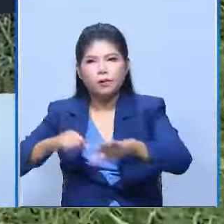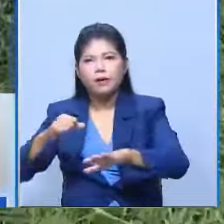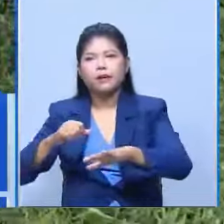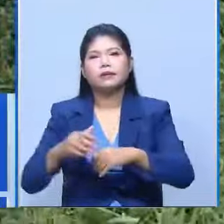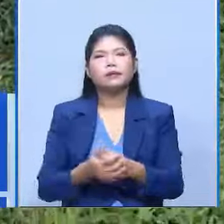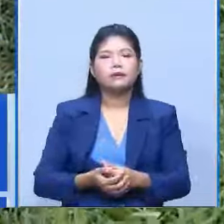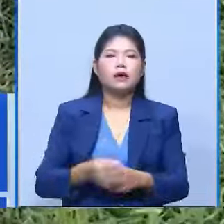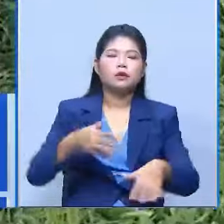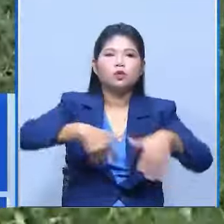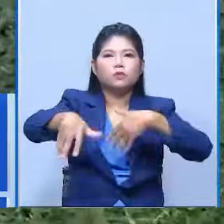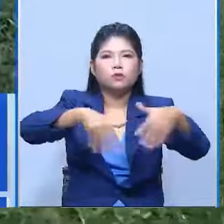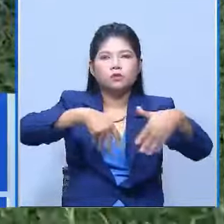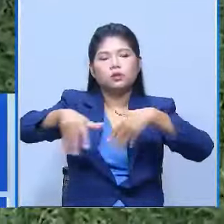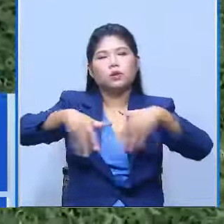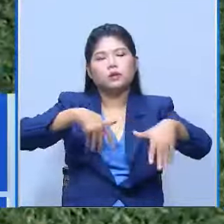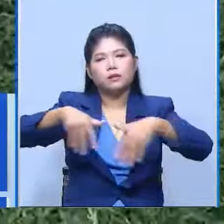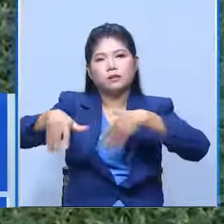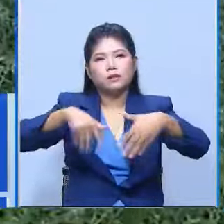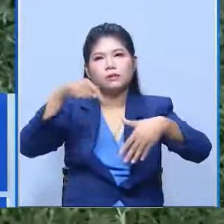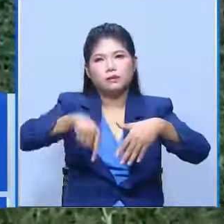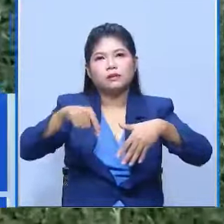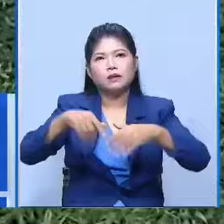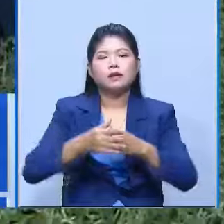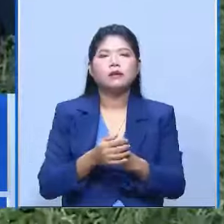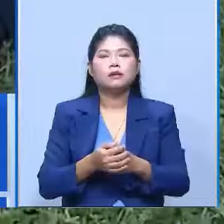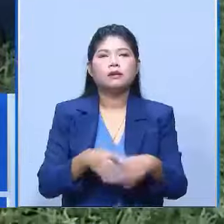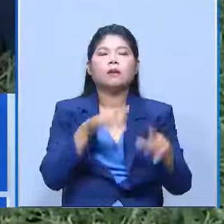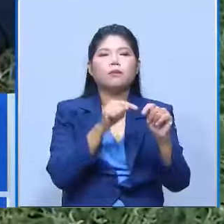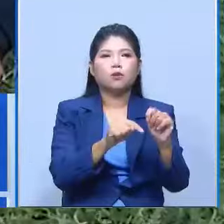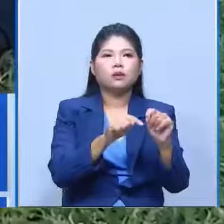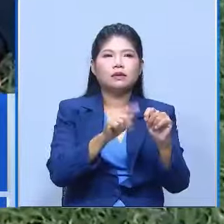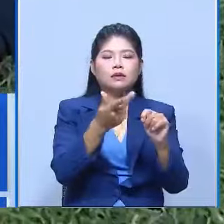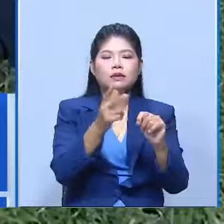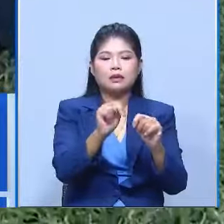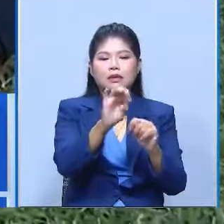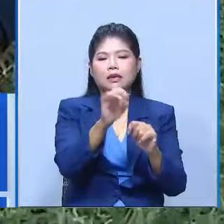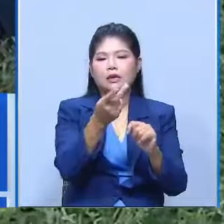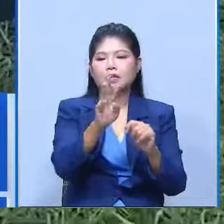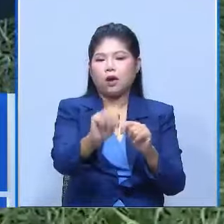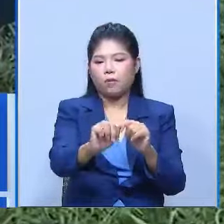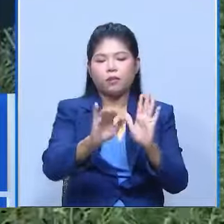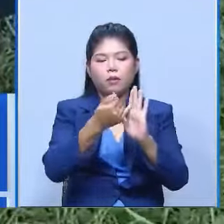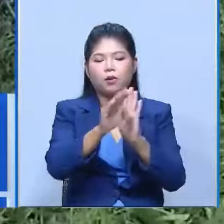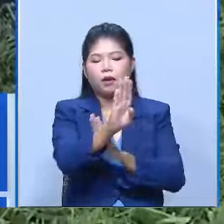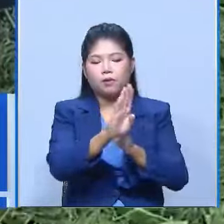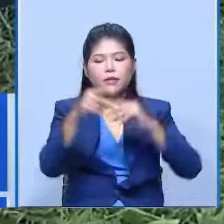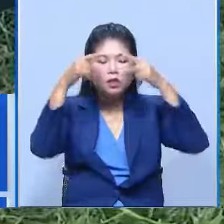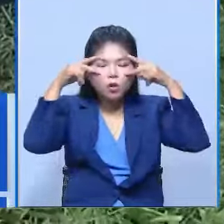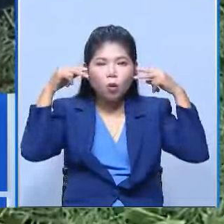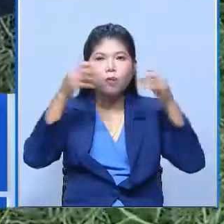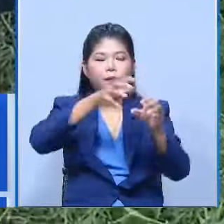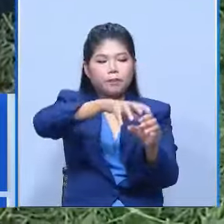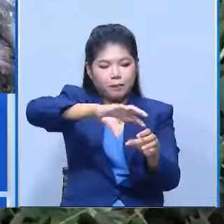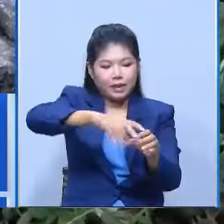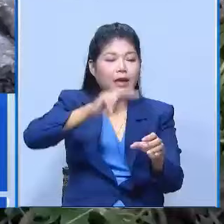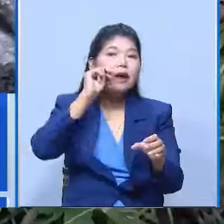าวบ้านในเขตเทศบาลตำบลสตึกนะคะแล้วก็ตำบลนิคมจังหวัดบุรีรัมย์โดนคนร้ายตระเวนขโมยมิเตอร์น้